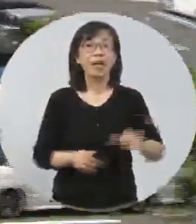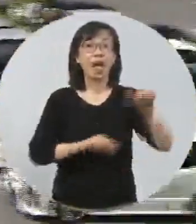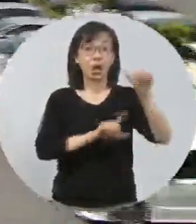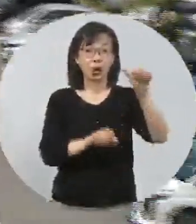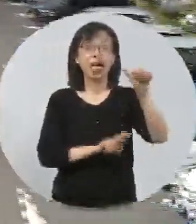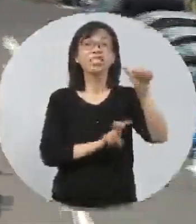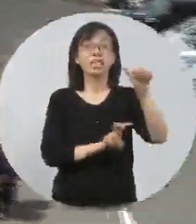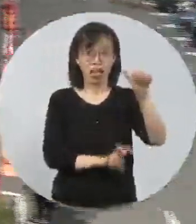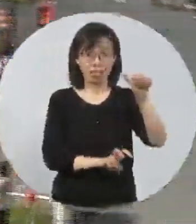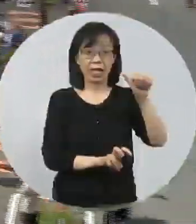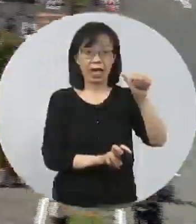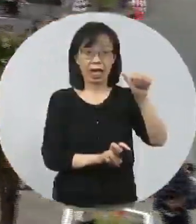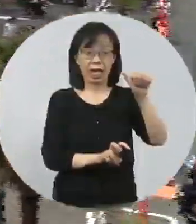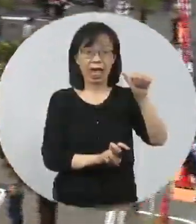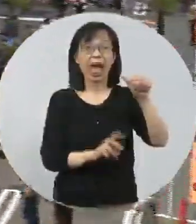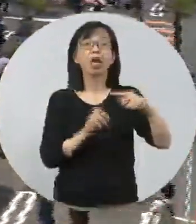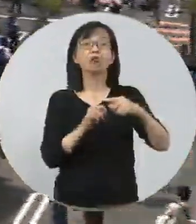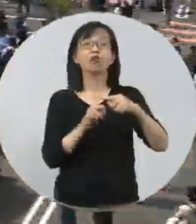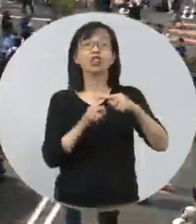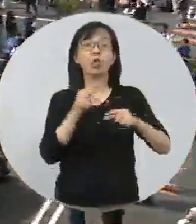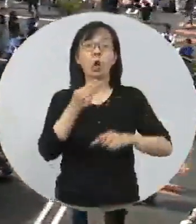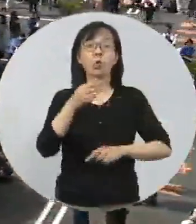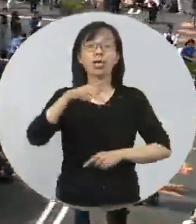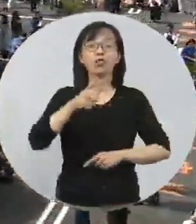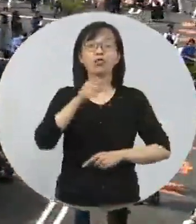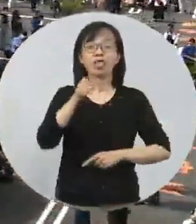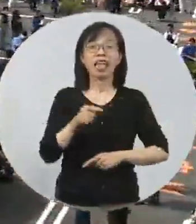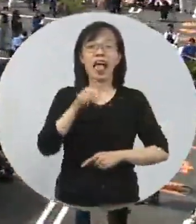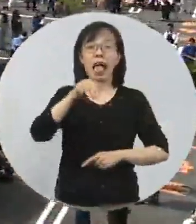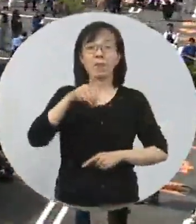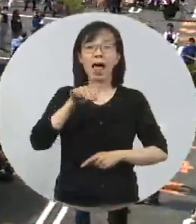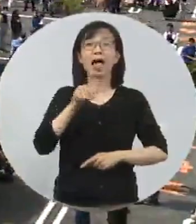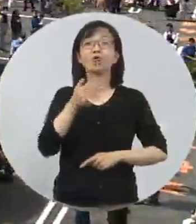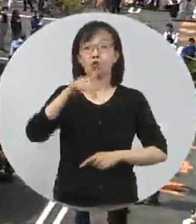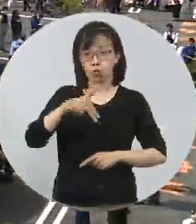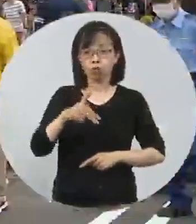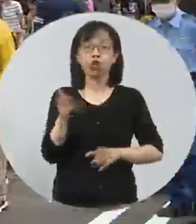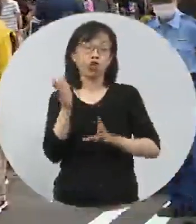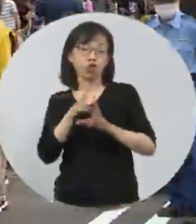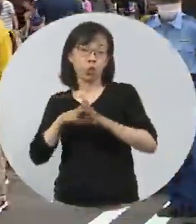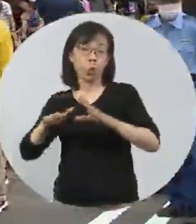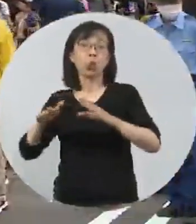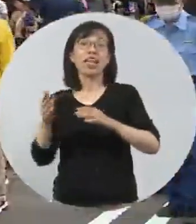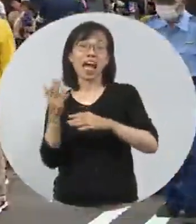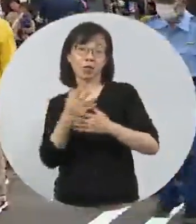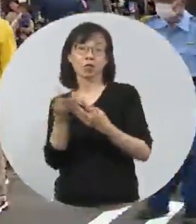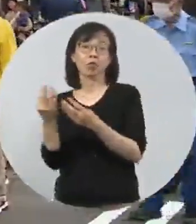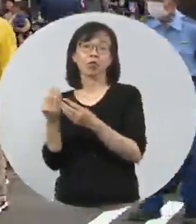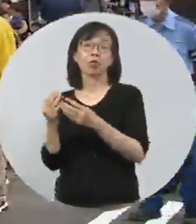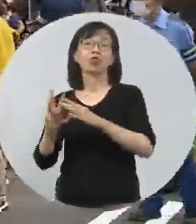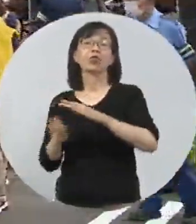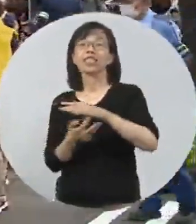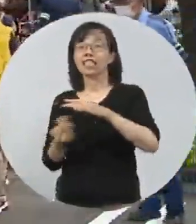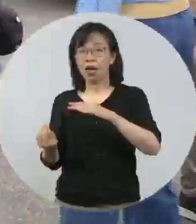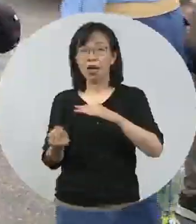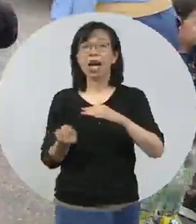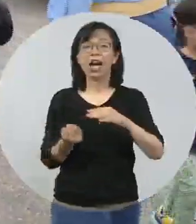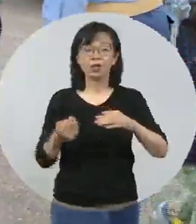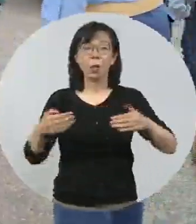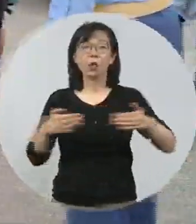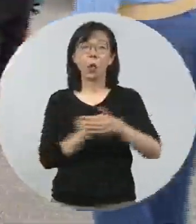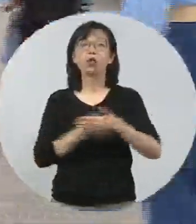5月20日辻堂のミスターマックス湘南藤沢で藤沢交通安全祭りが開催され